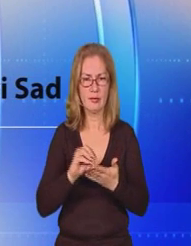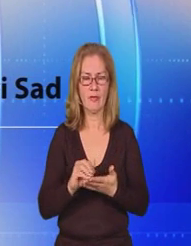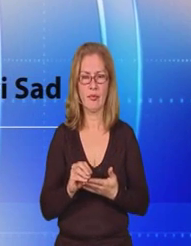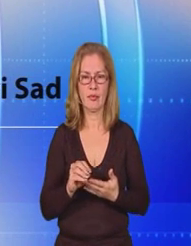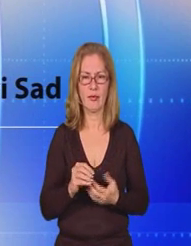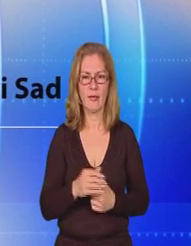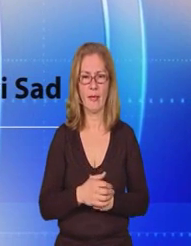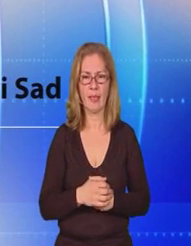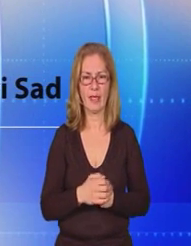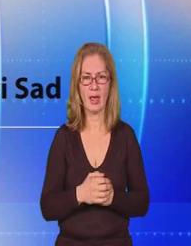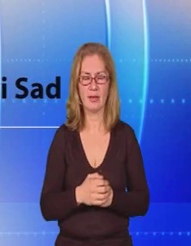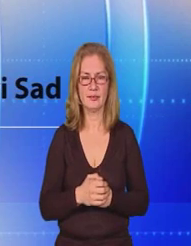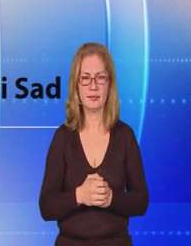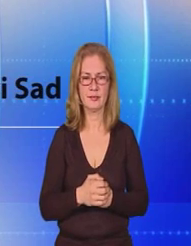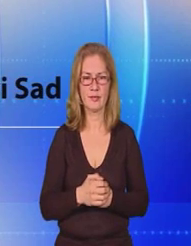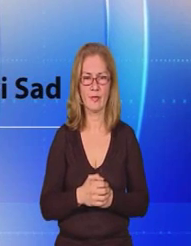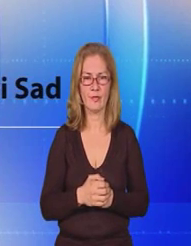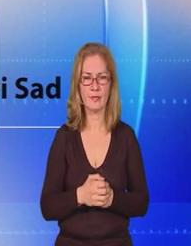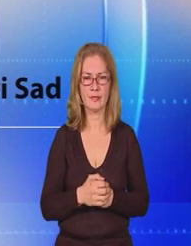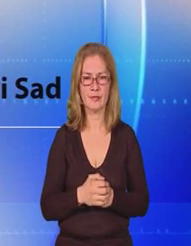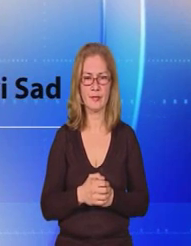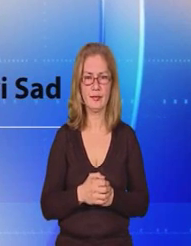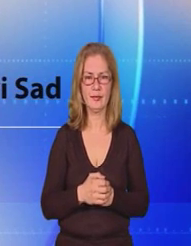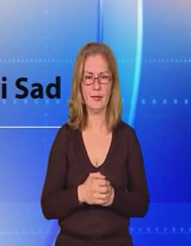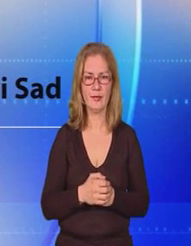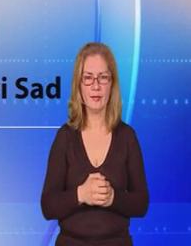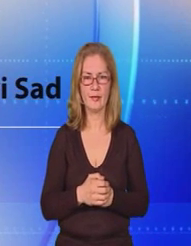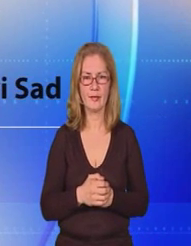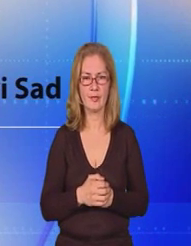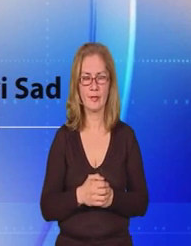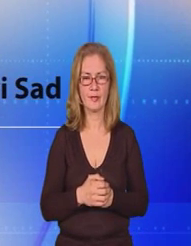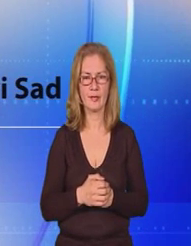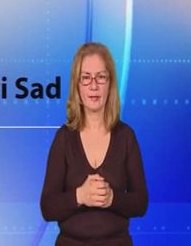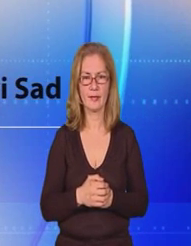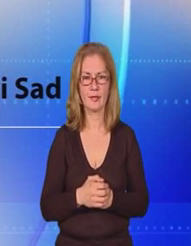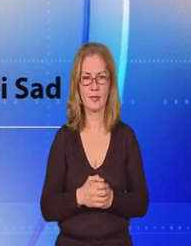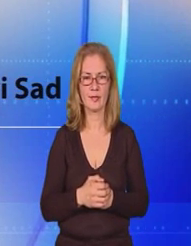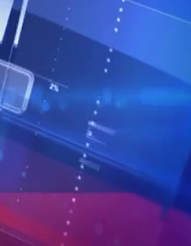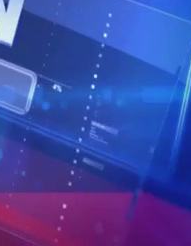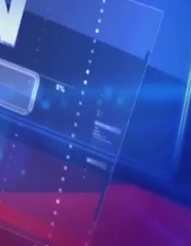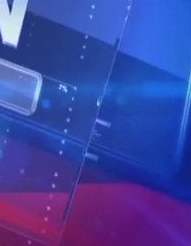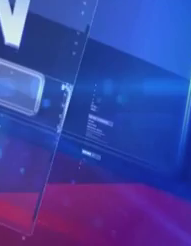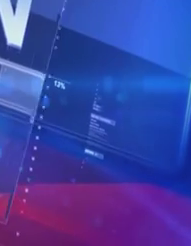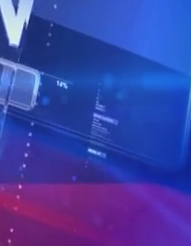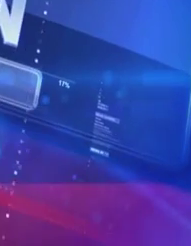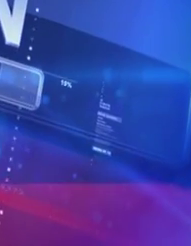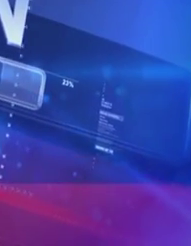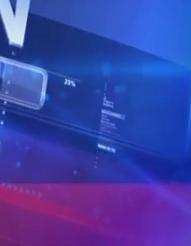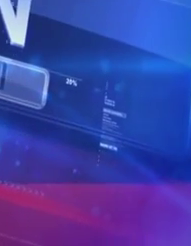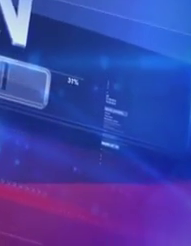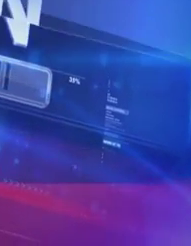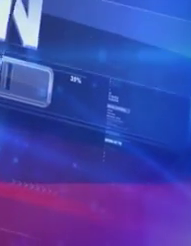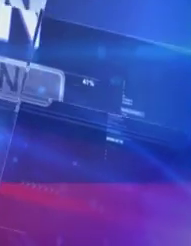delphiposao@delphi.com ili poštom na adresu Privrednikova 20, Industrijska zona, Sever 2, Novi Sad.